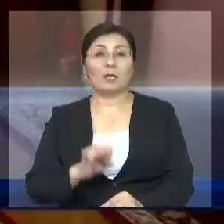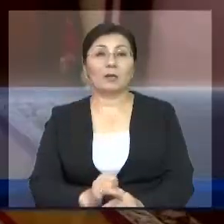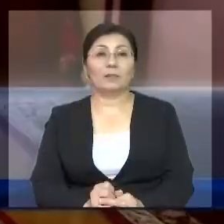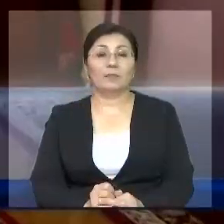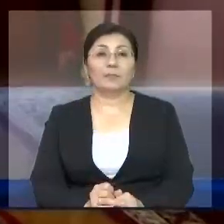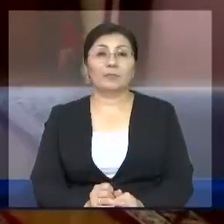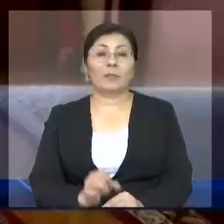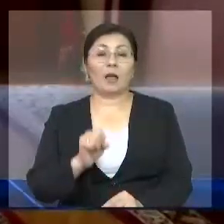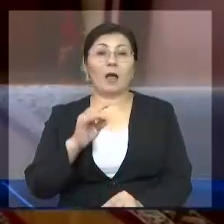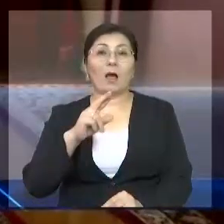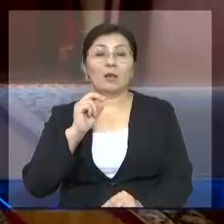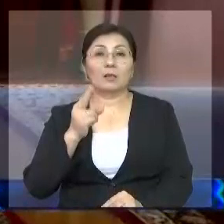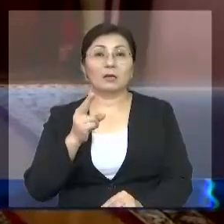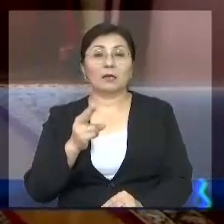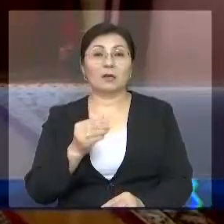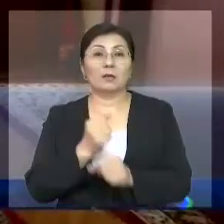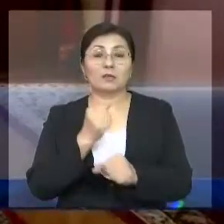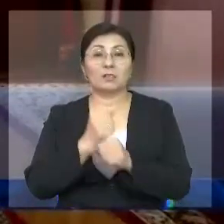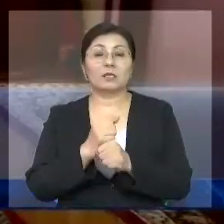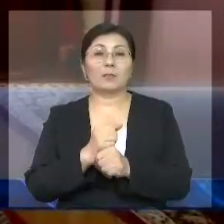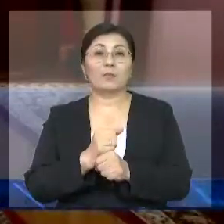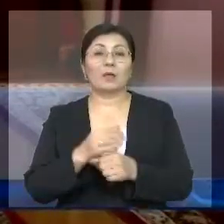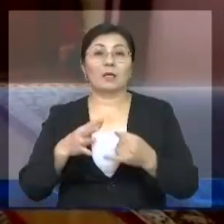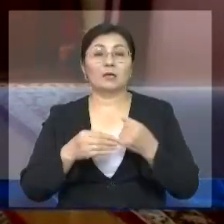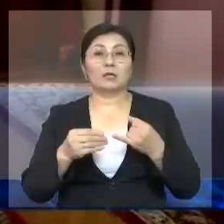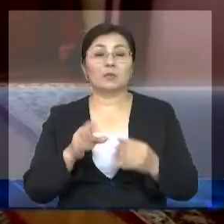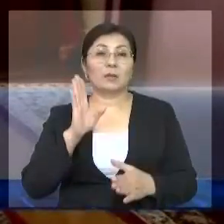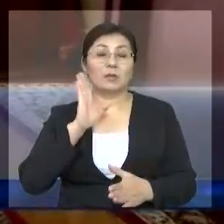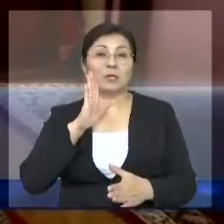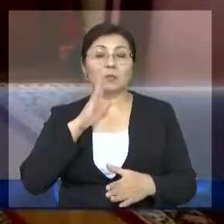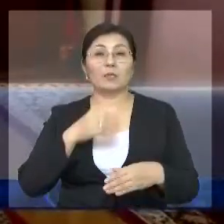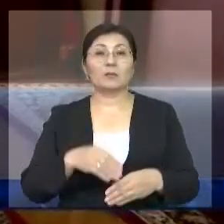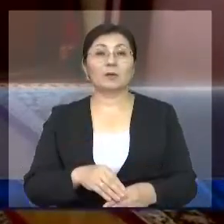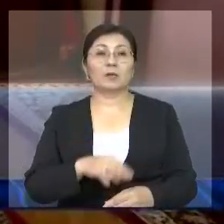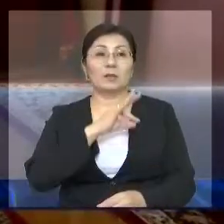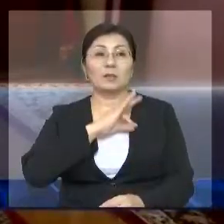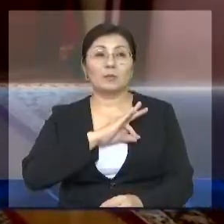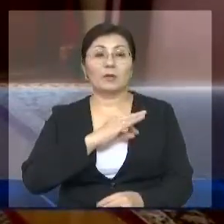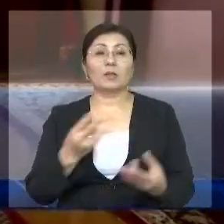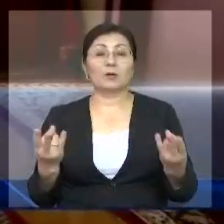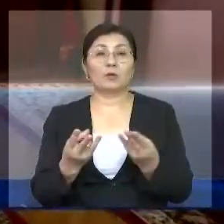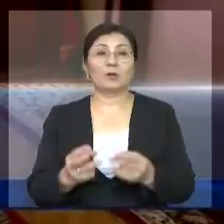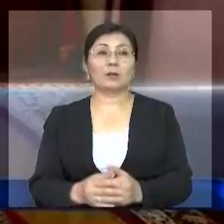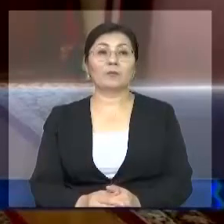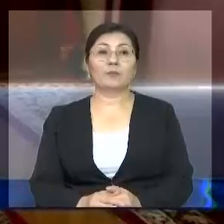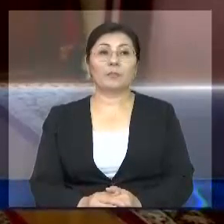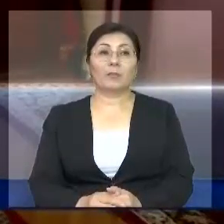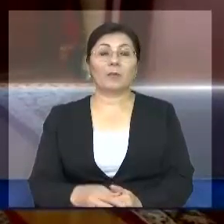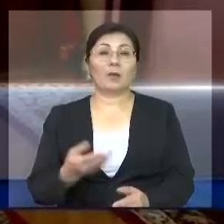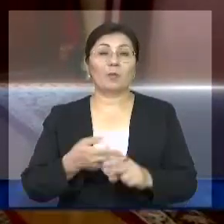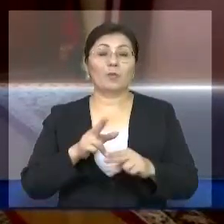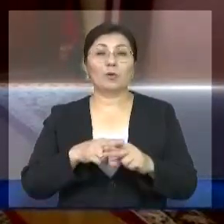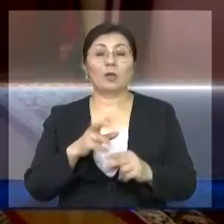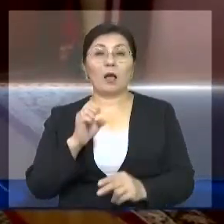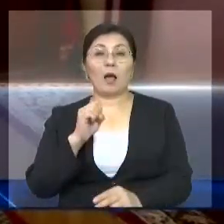Ол арық қылып, сорадан жердің бетіндегі ағаштарды суландыруға неге пайдаланбаймыз? Ол су өткізгіш арықтардың